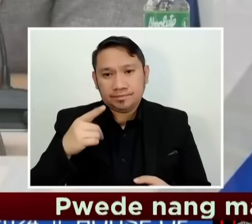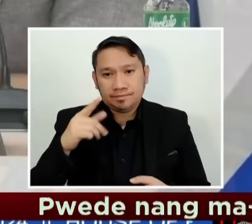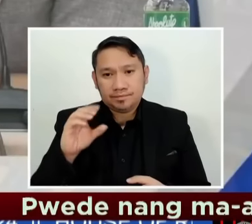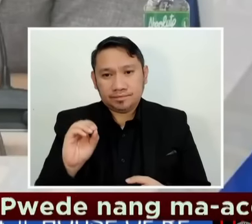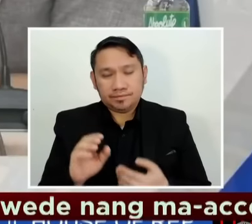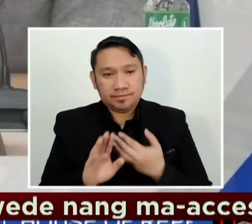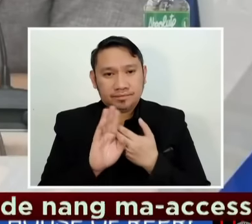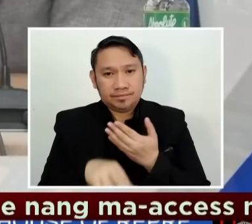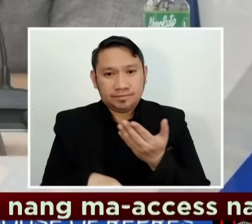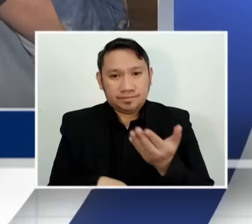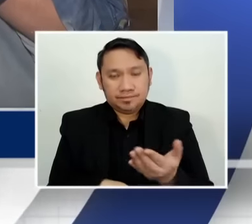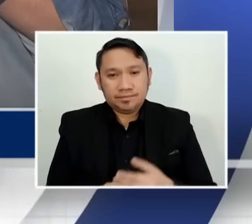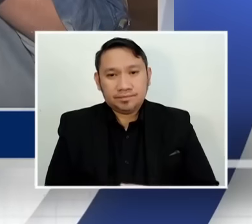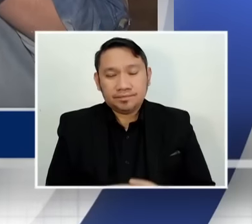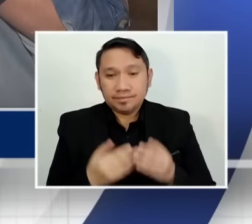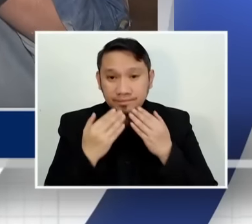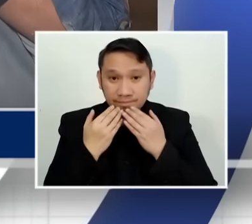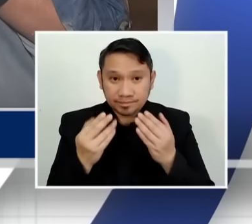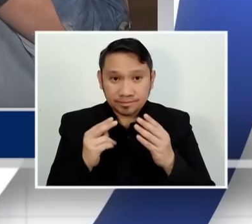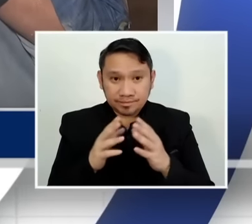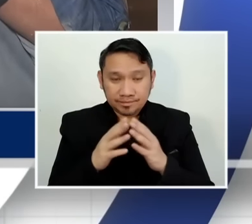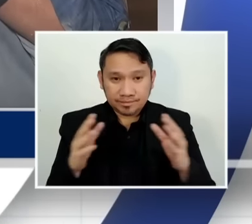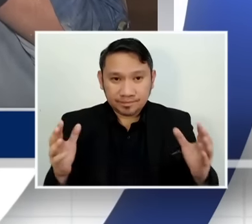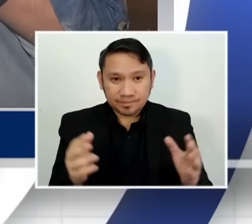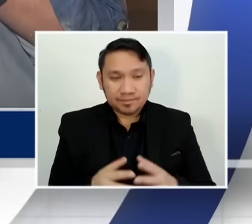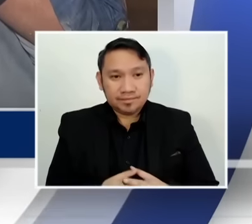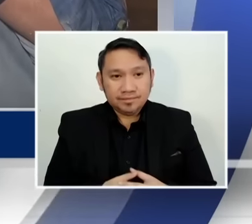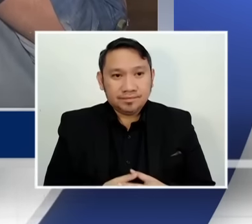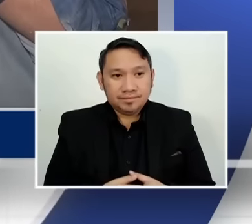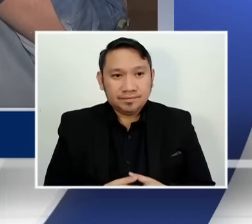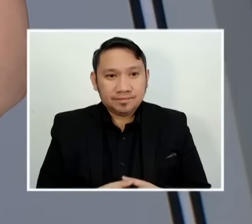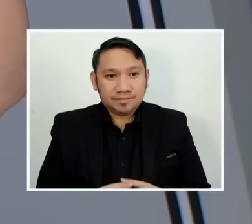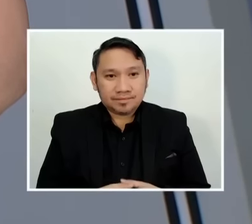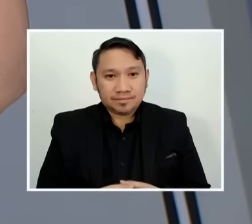sa iyo. Maraming salamat, Vivian Gulia.